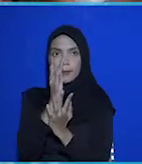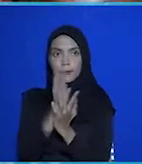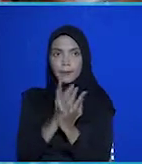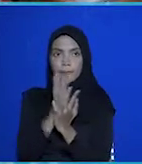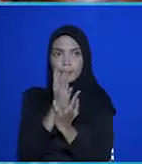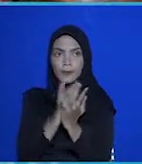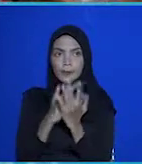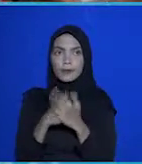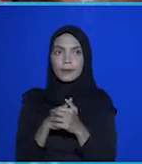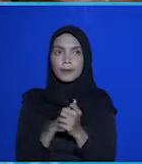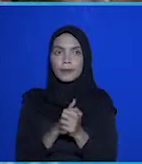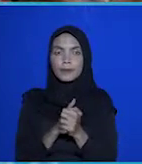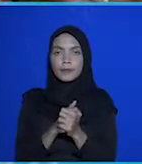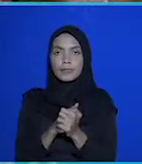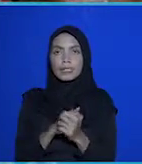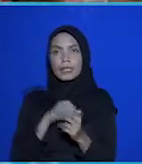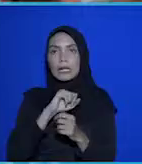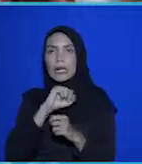ya diapit para lelaki ini.